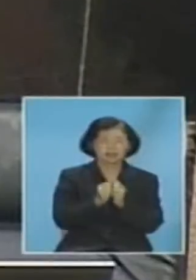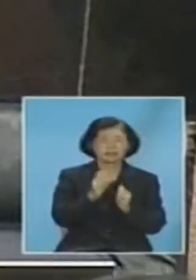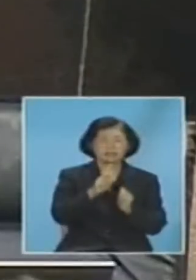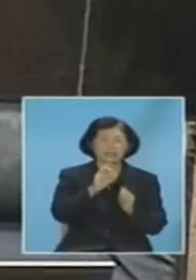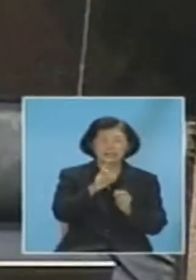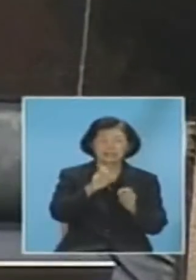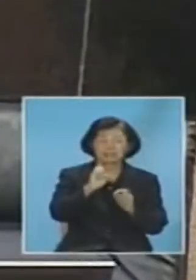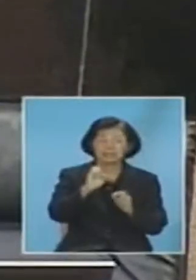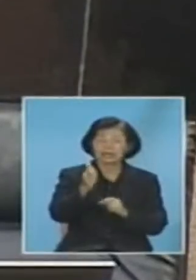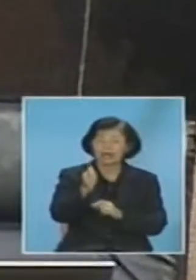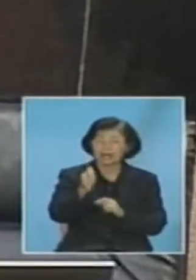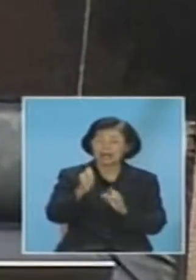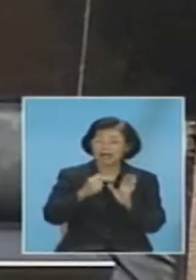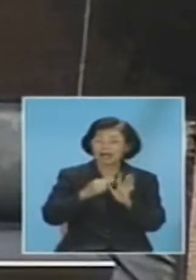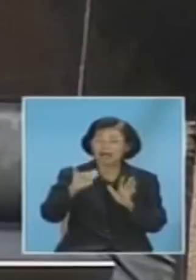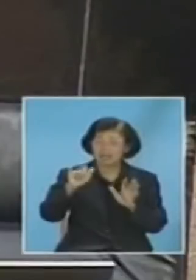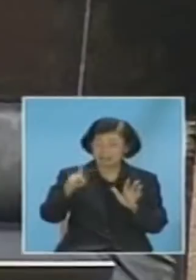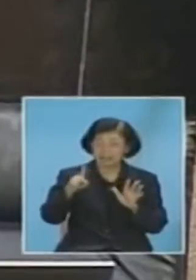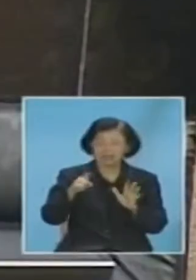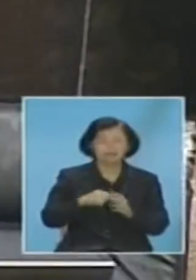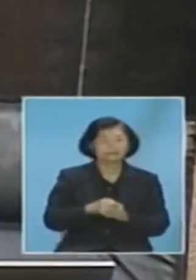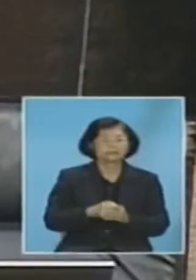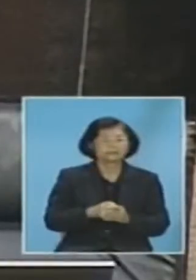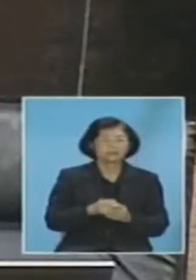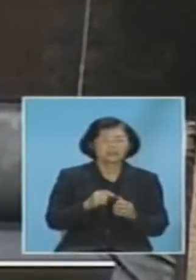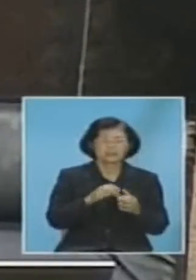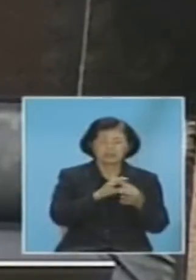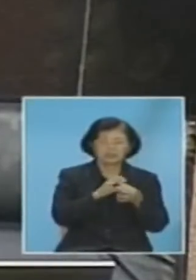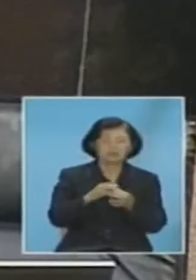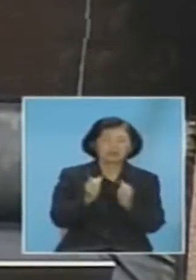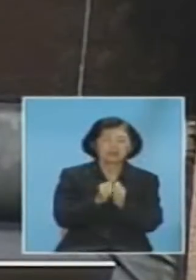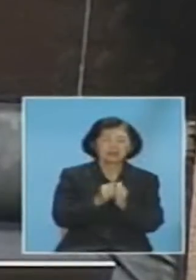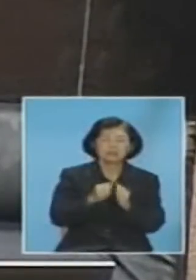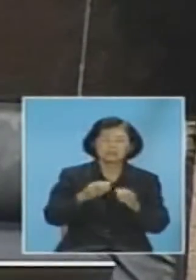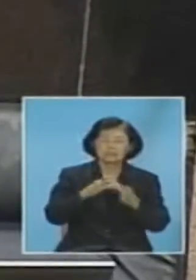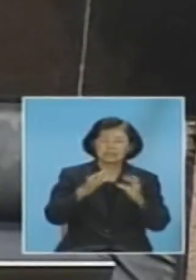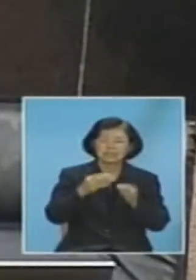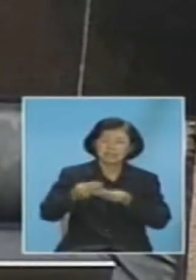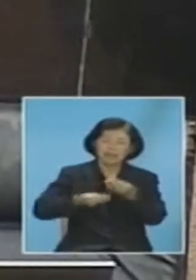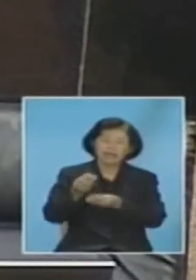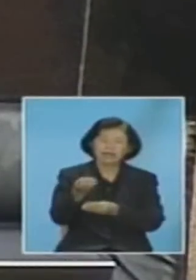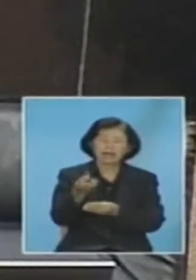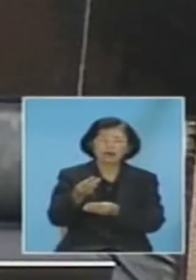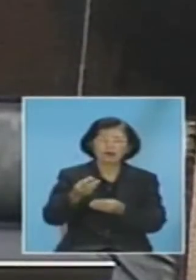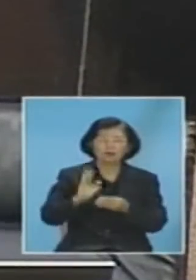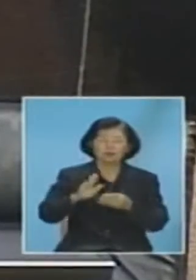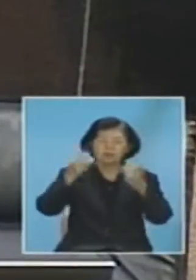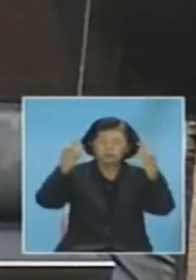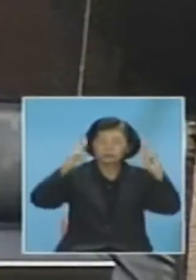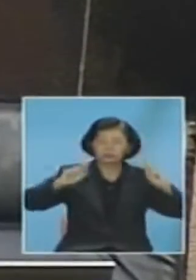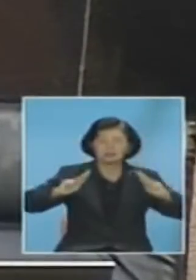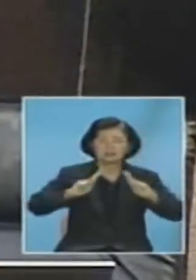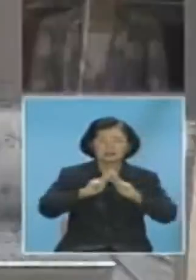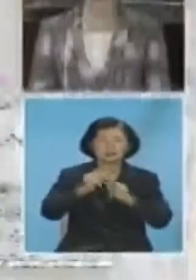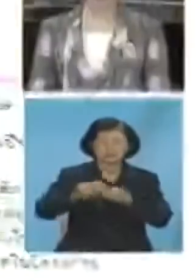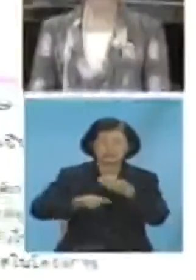คดีระบายข้าวของนายบุญทรงเตรียพิรมอดีตรัฐมนตรีว่าการกระทรวงพาณิชย์ค่ะและต่อมา